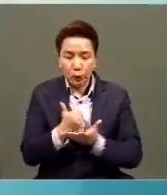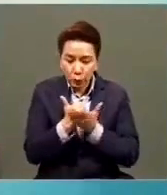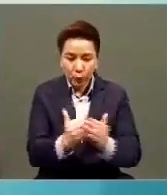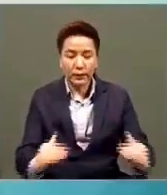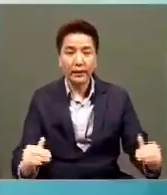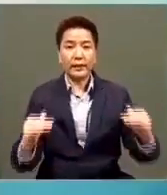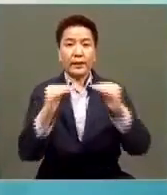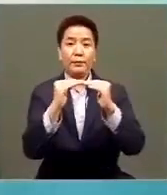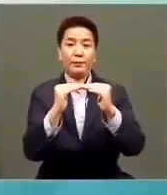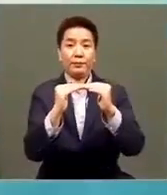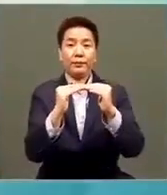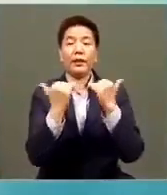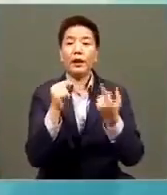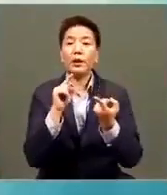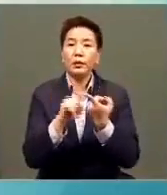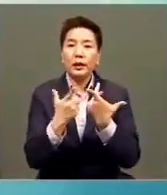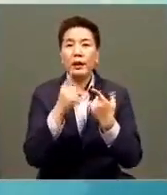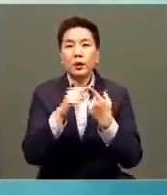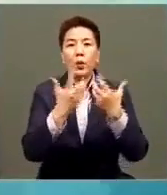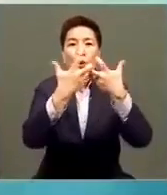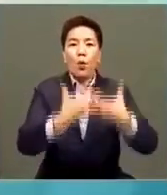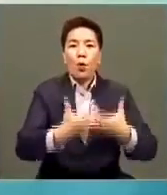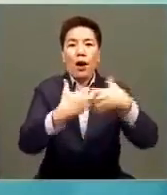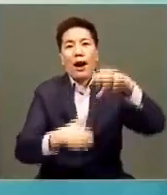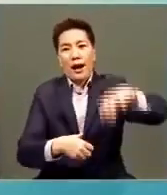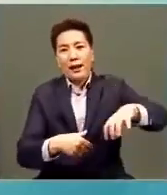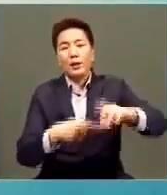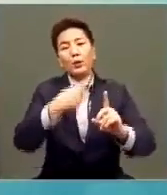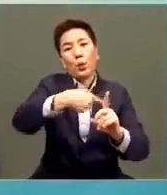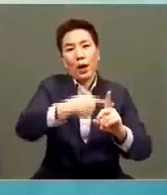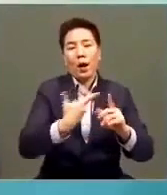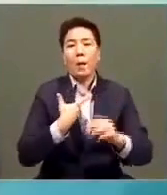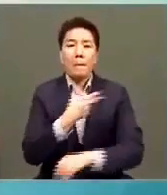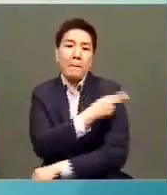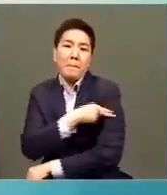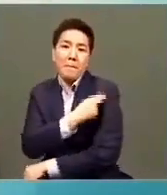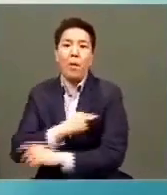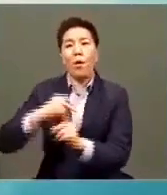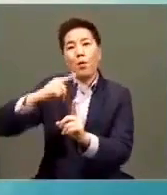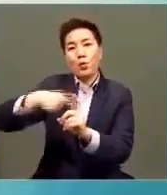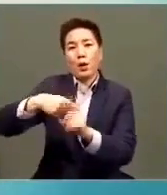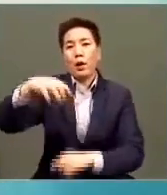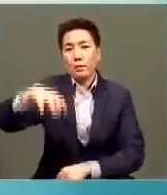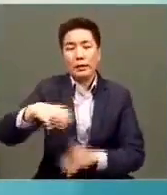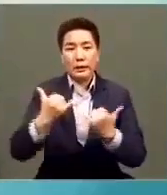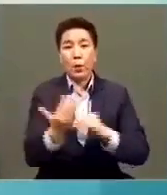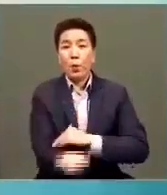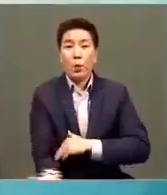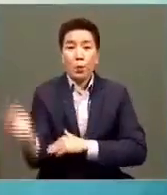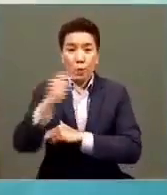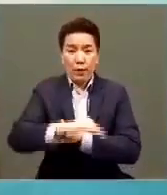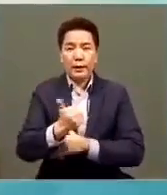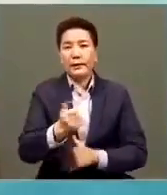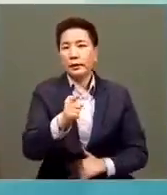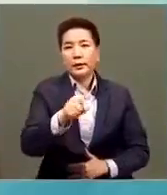เท่าเทียมกันทั้งในส่วนของ factory quarantine โรงพยาบาลสนามเดี๋ยวในระหว่างวันนะคะทุกท่าน